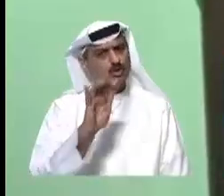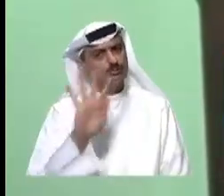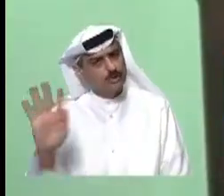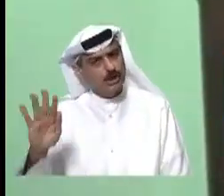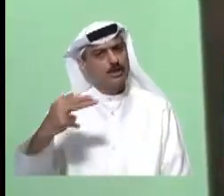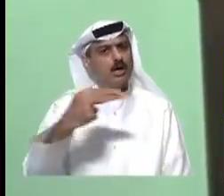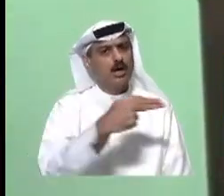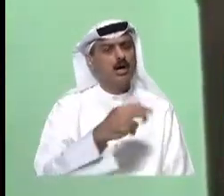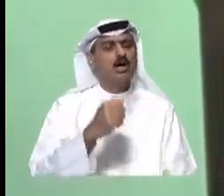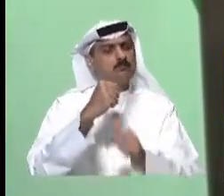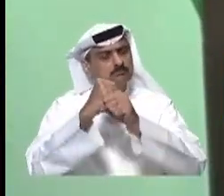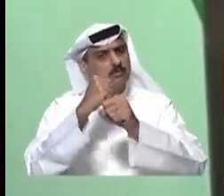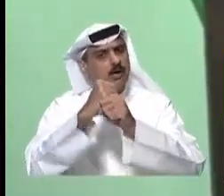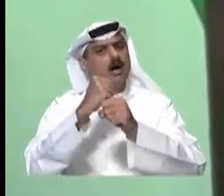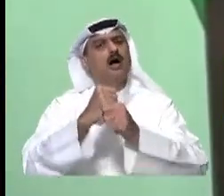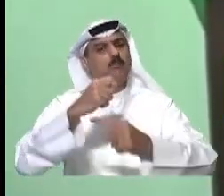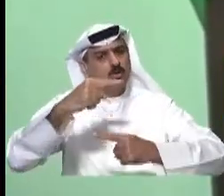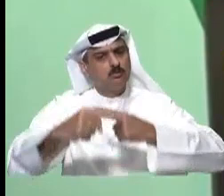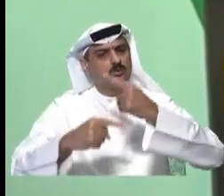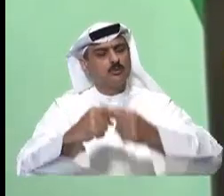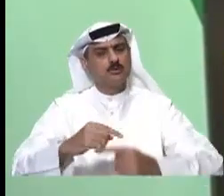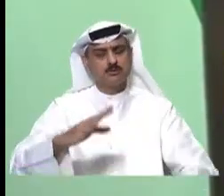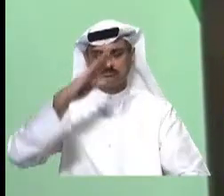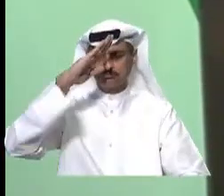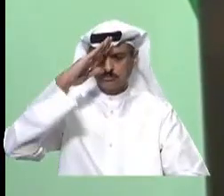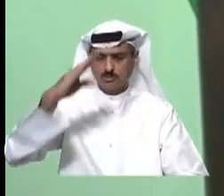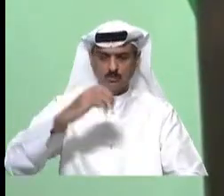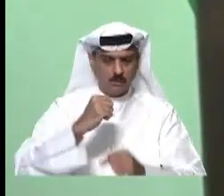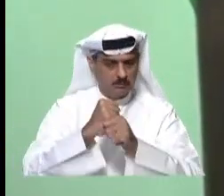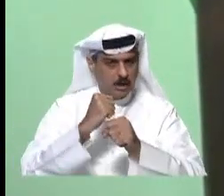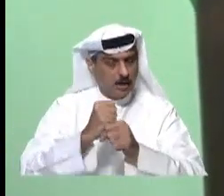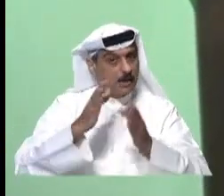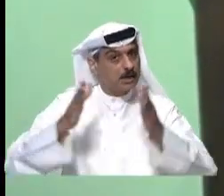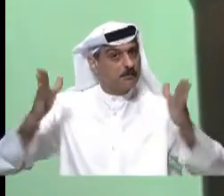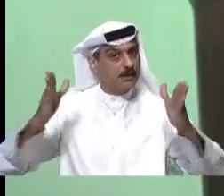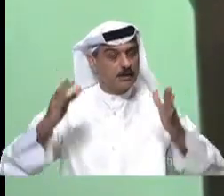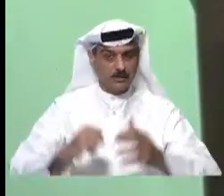أشكرون حقيقة على جهودكم